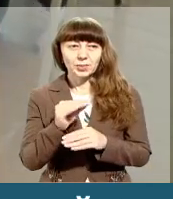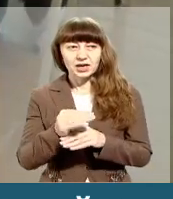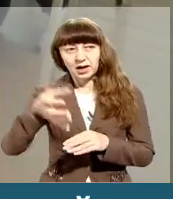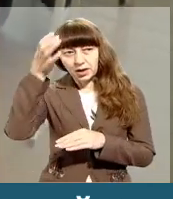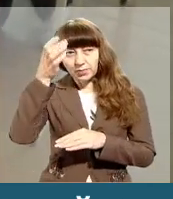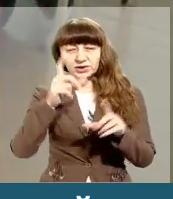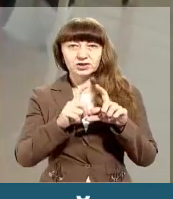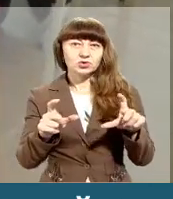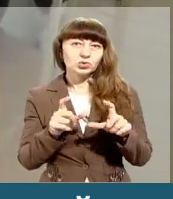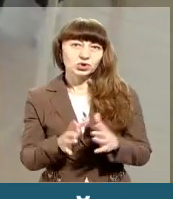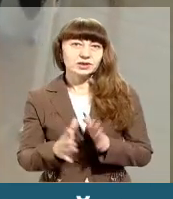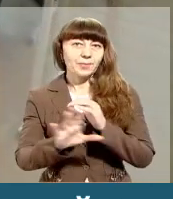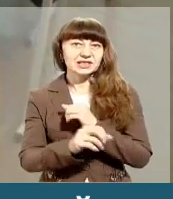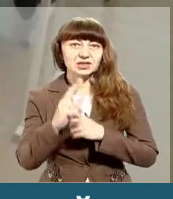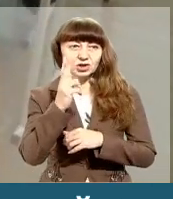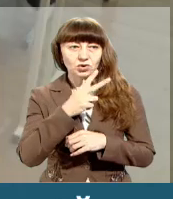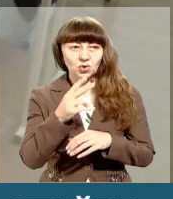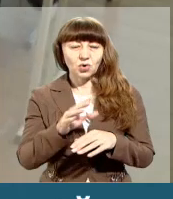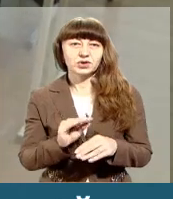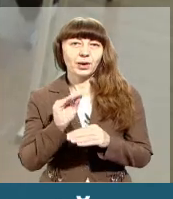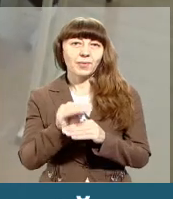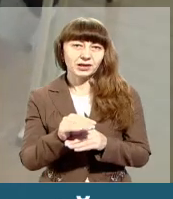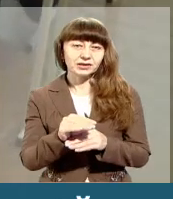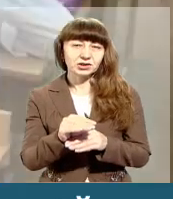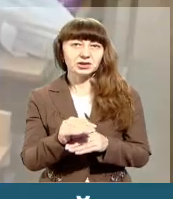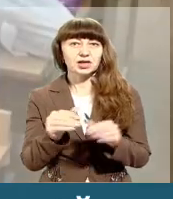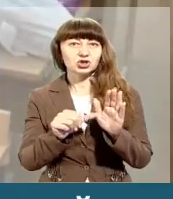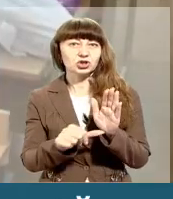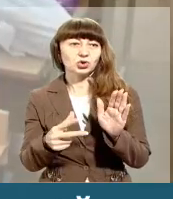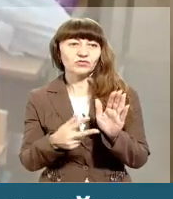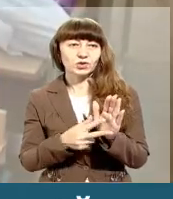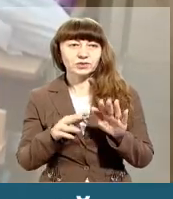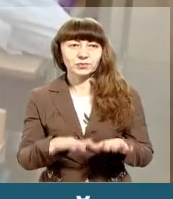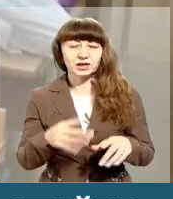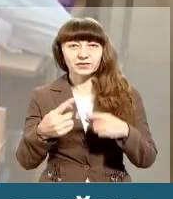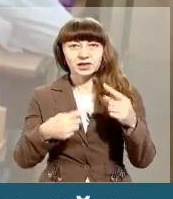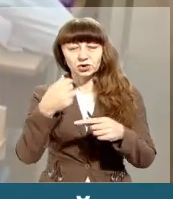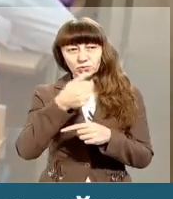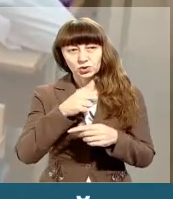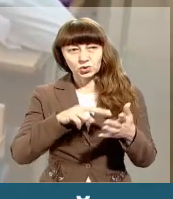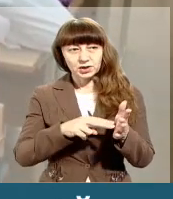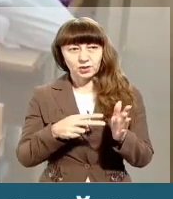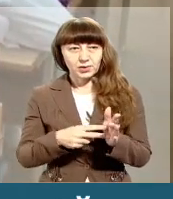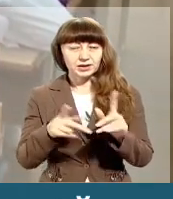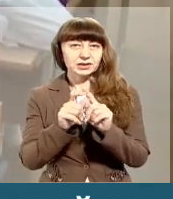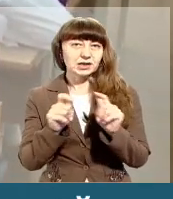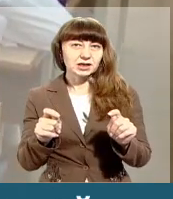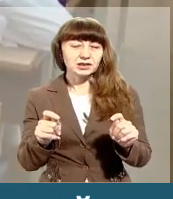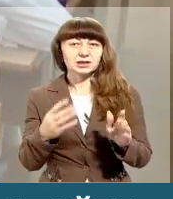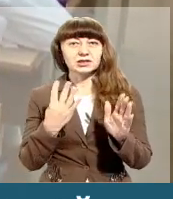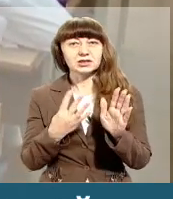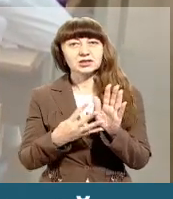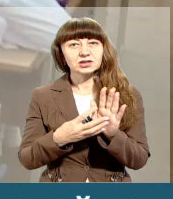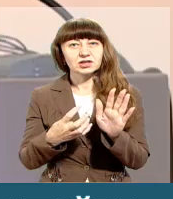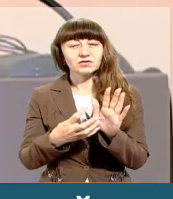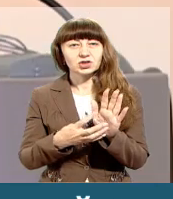енгізілді. Алдағы жылы мектепке дейінгі білім беруде 900 орын ашу жоспарланып отыр. Бұл мектепке дейінгі кезекті 15%-ға қысқартуға